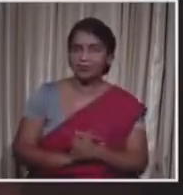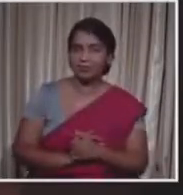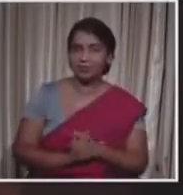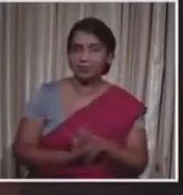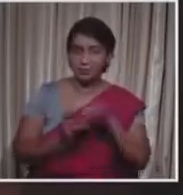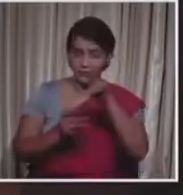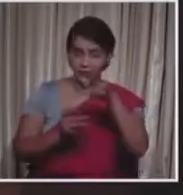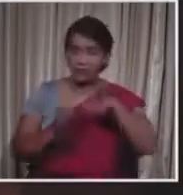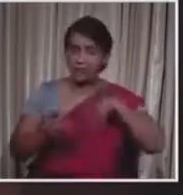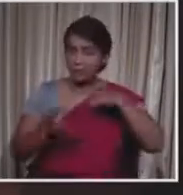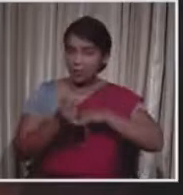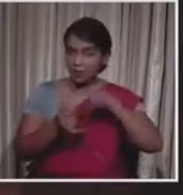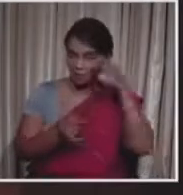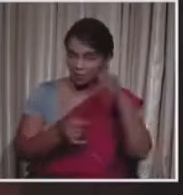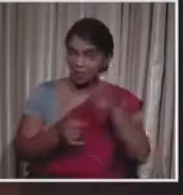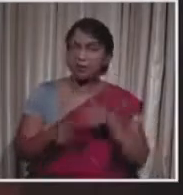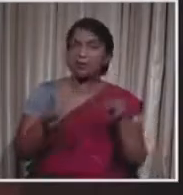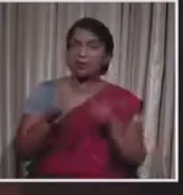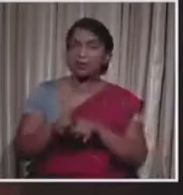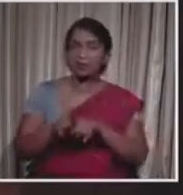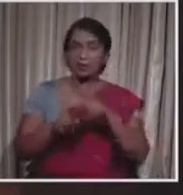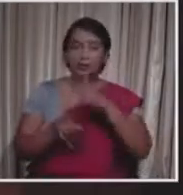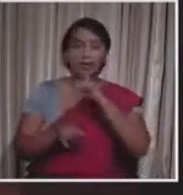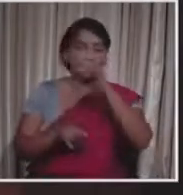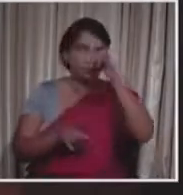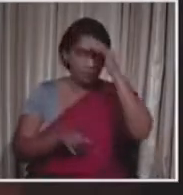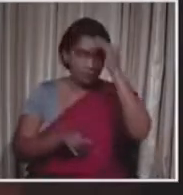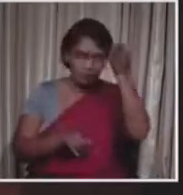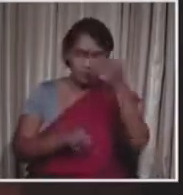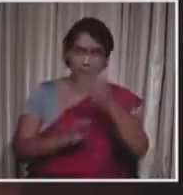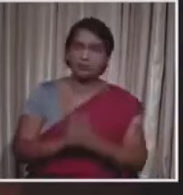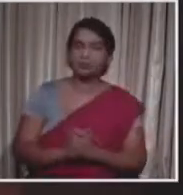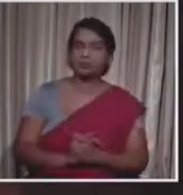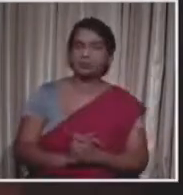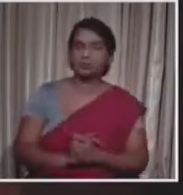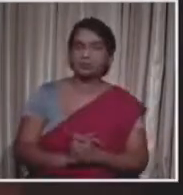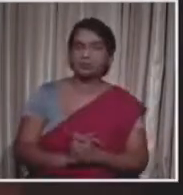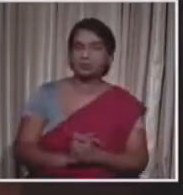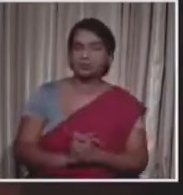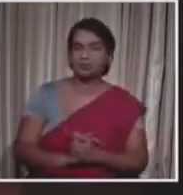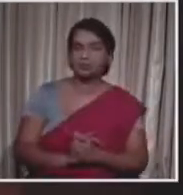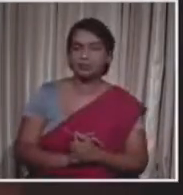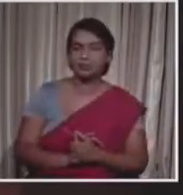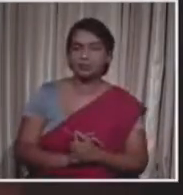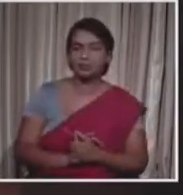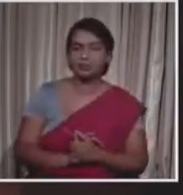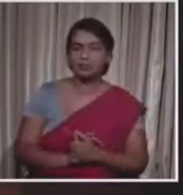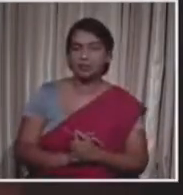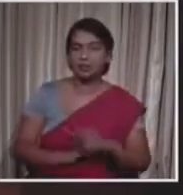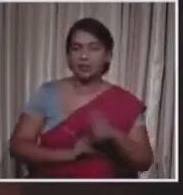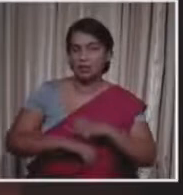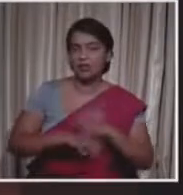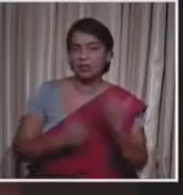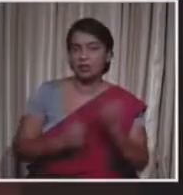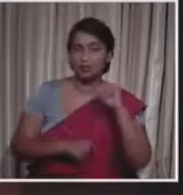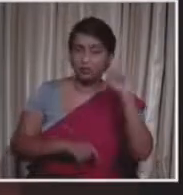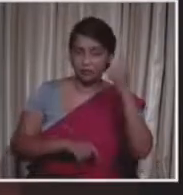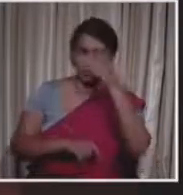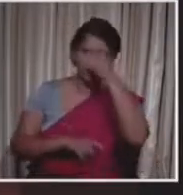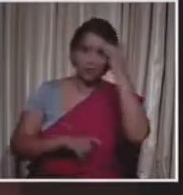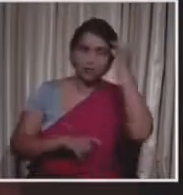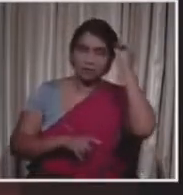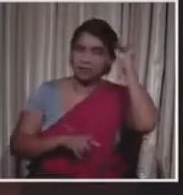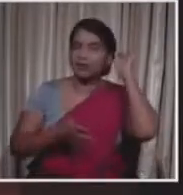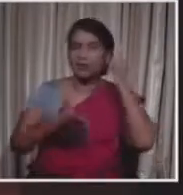එතුමාටත් විශේෂ ඒ වගේම ඔබතුමාටත් කතානායකතුමාටත් ඔබතුමාට අවස්ථාව හම්බුණා පළවෙනිම ඡන්දය